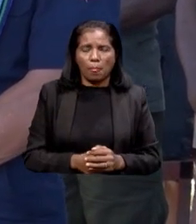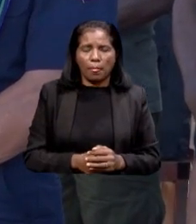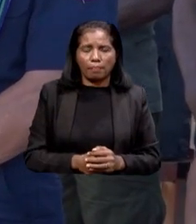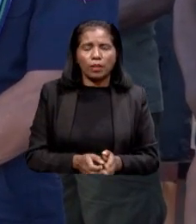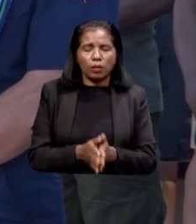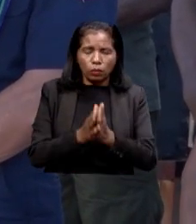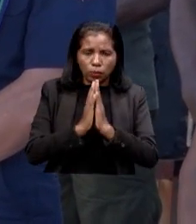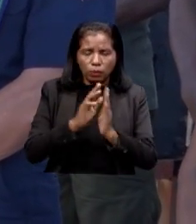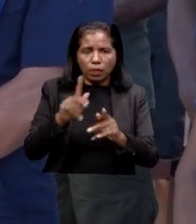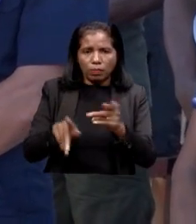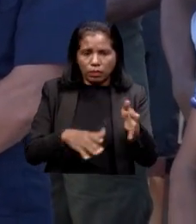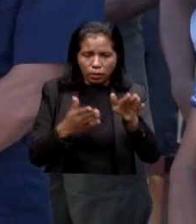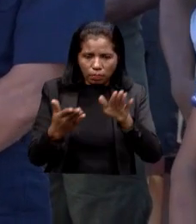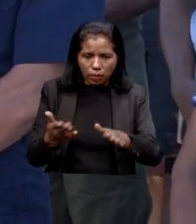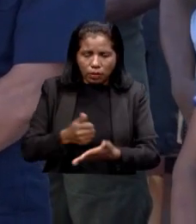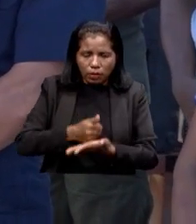fati Miami.